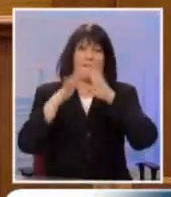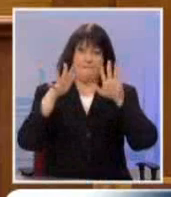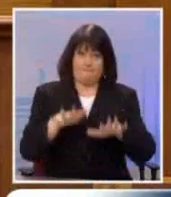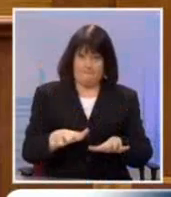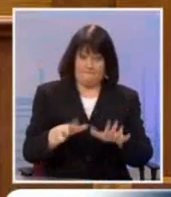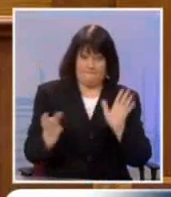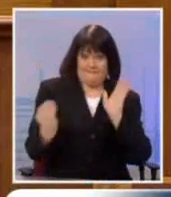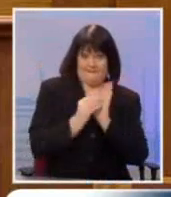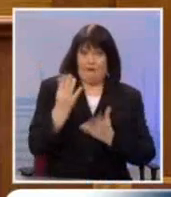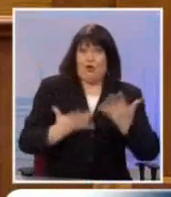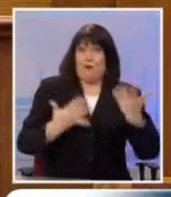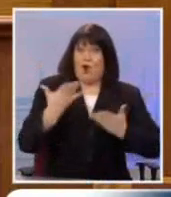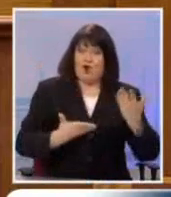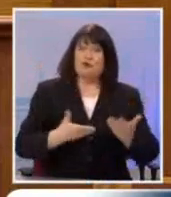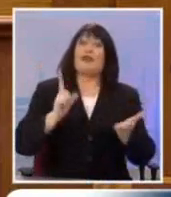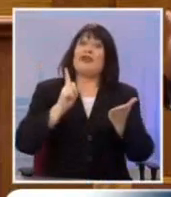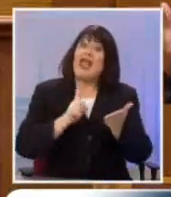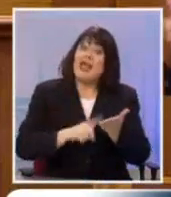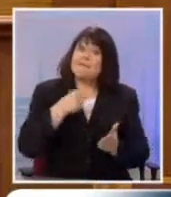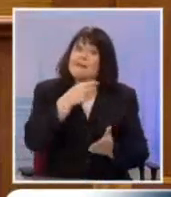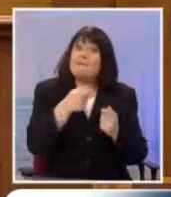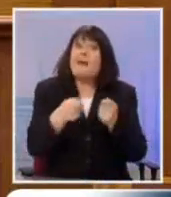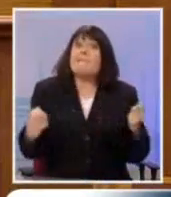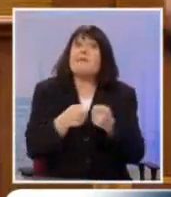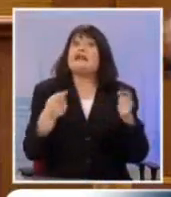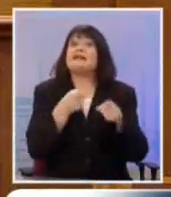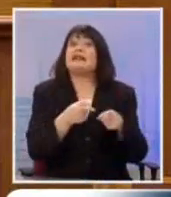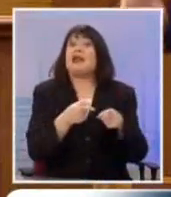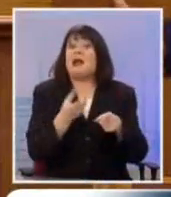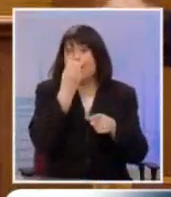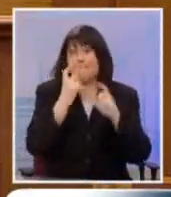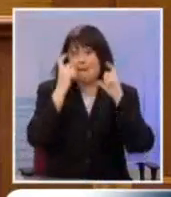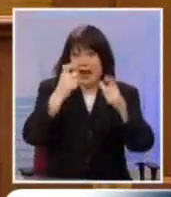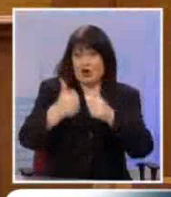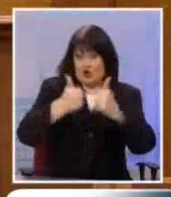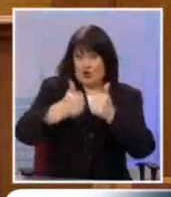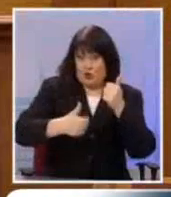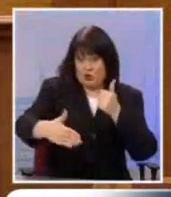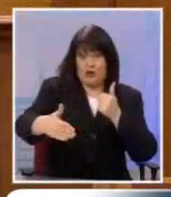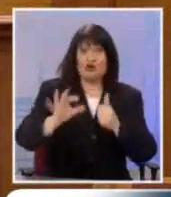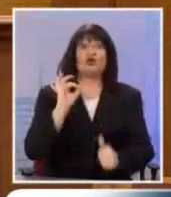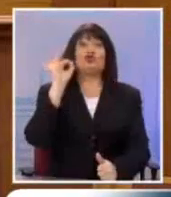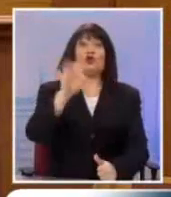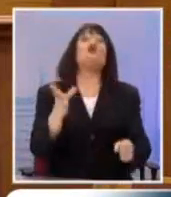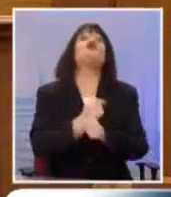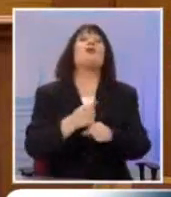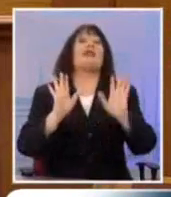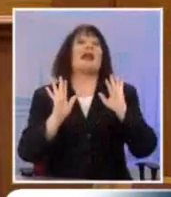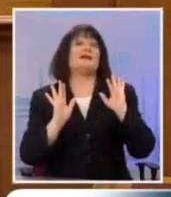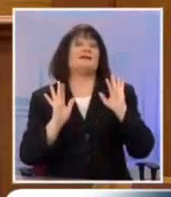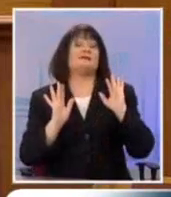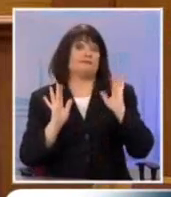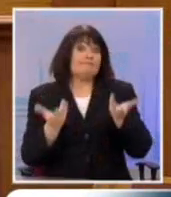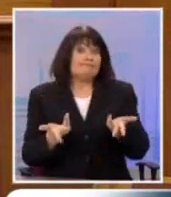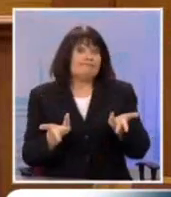μέσα στο προϋπολογισμό, θα έπρεπε να πάρετε μέτρα όταν τον Μάιο ή τον Ιούνιο αυτούς τους στόχους δεν τους στάναμε. Αυτό δεν